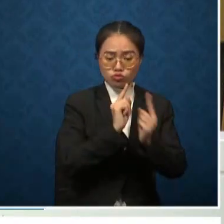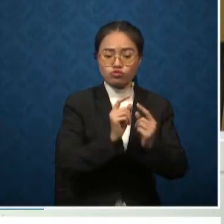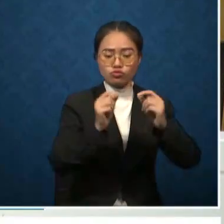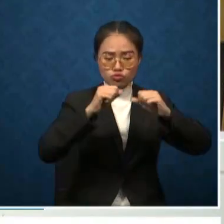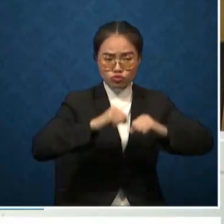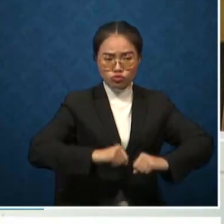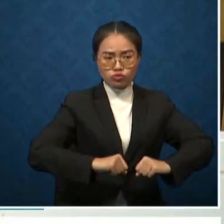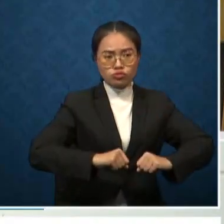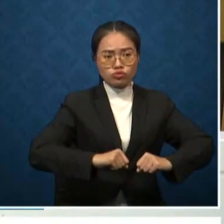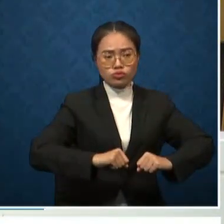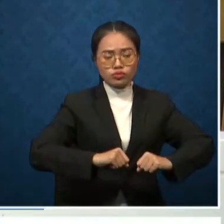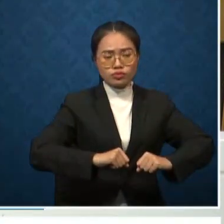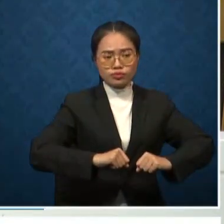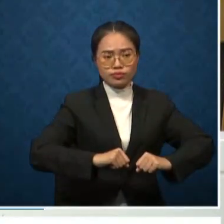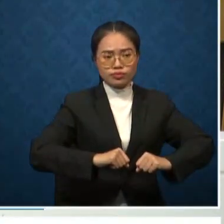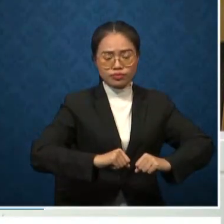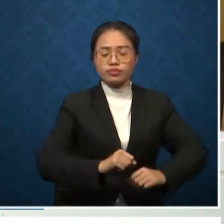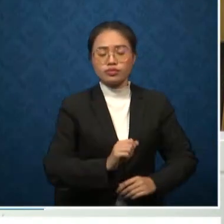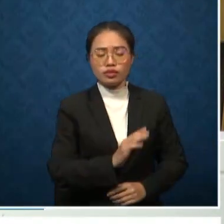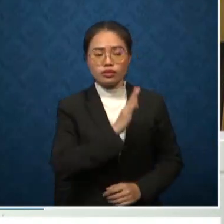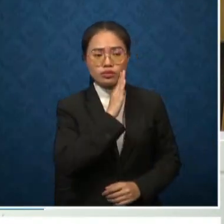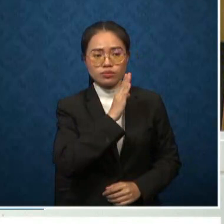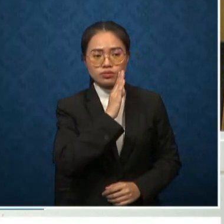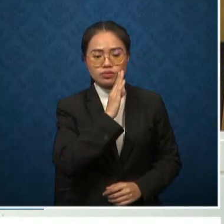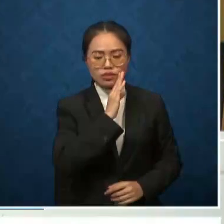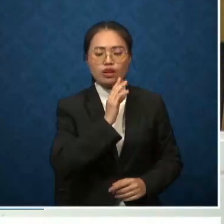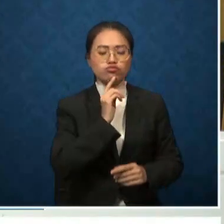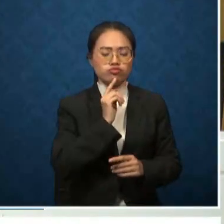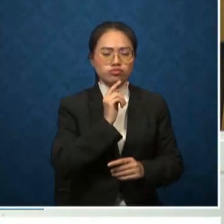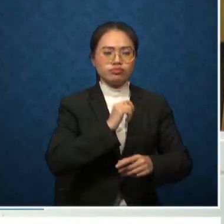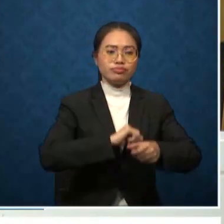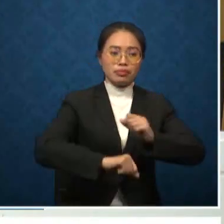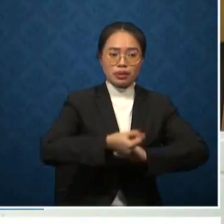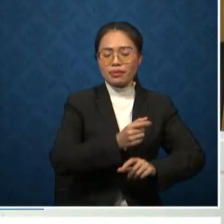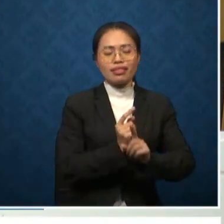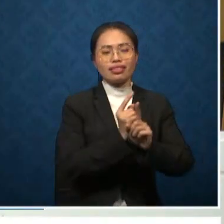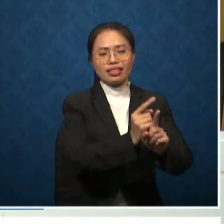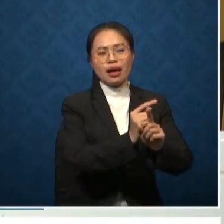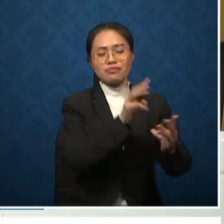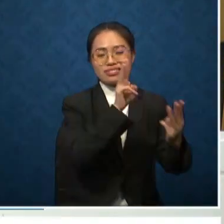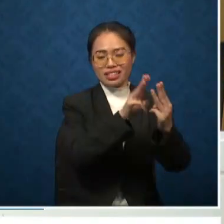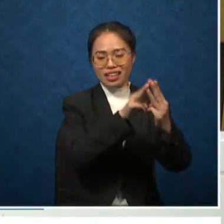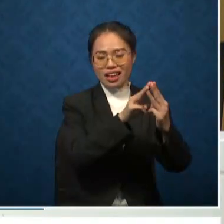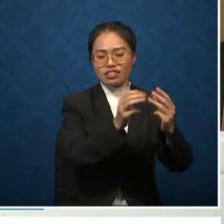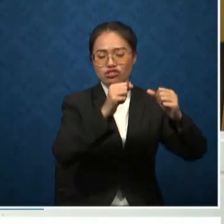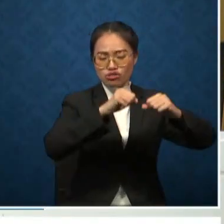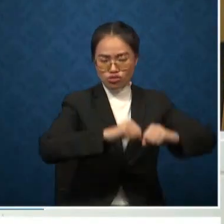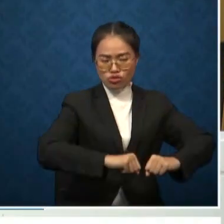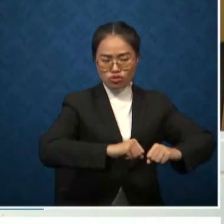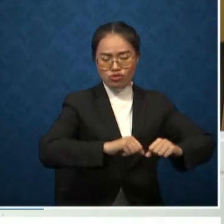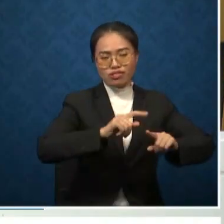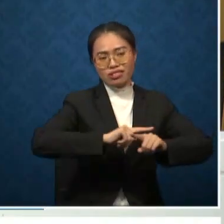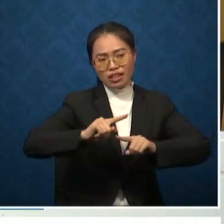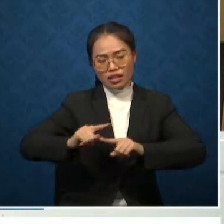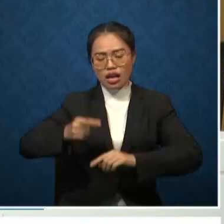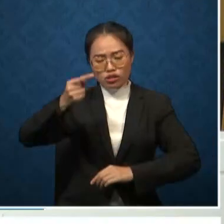าการที่จะมีการปฏิบัติตามความตกลงหรือพันธะกรณีต่างๆนั้นเนี่ย